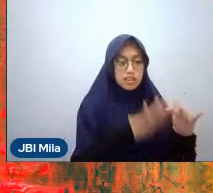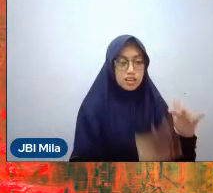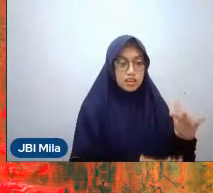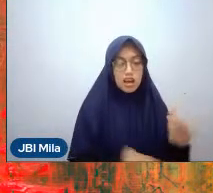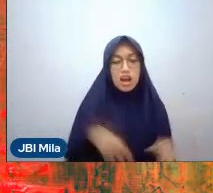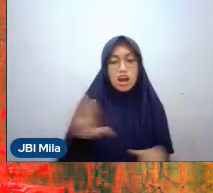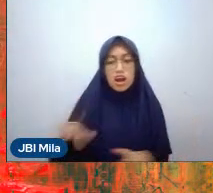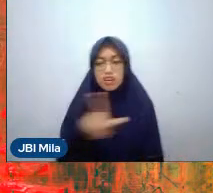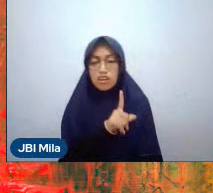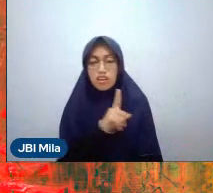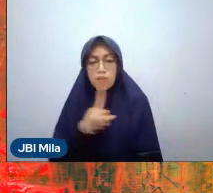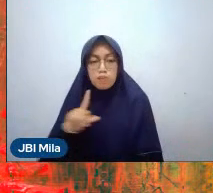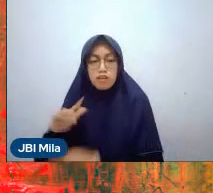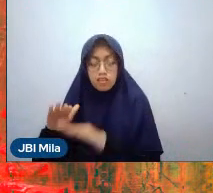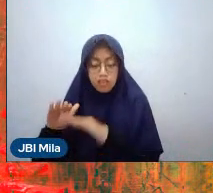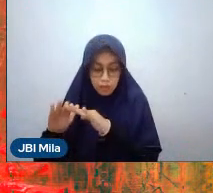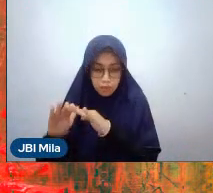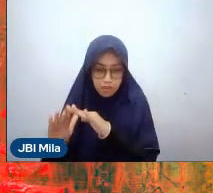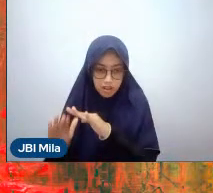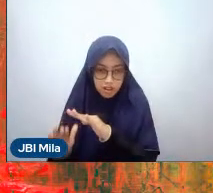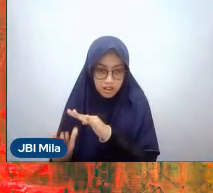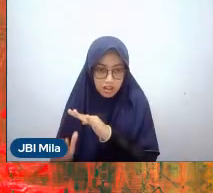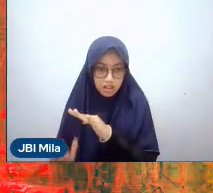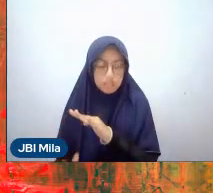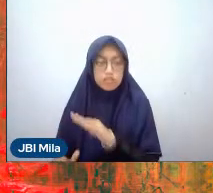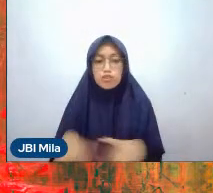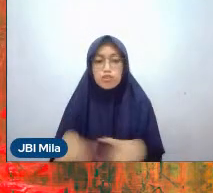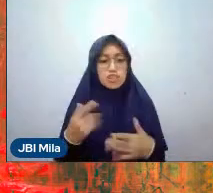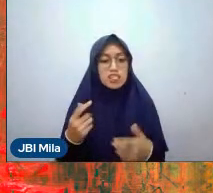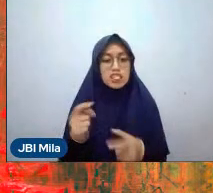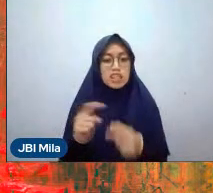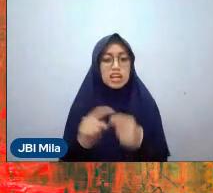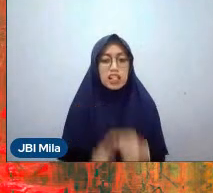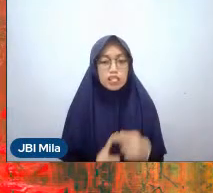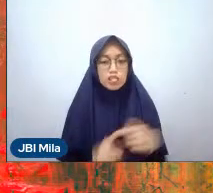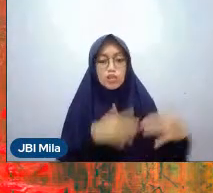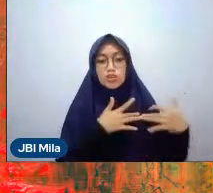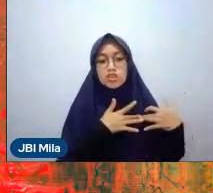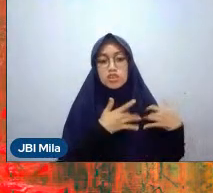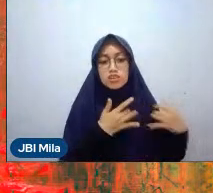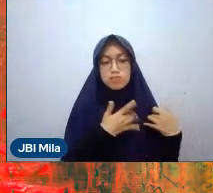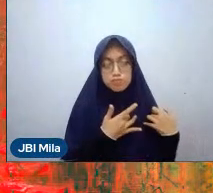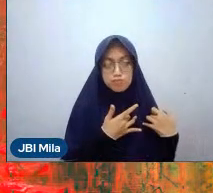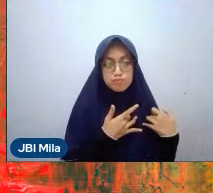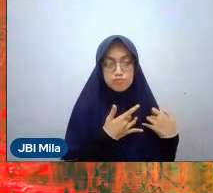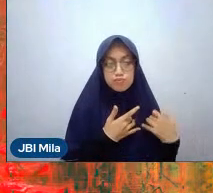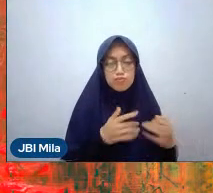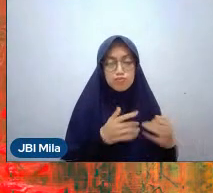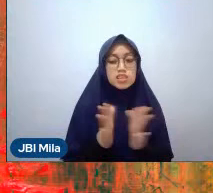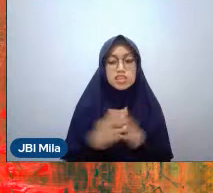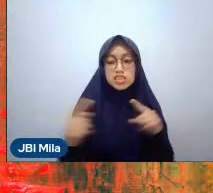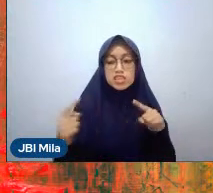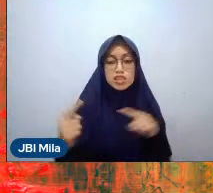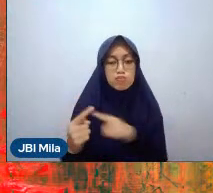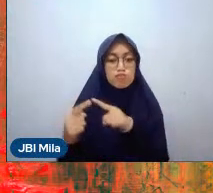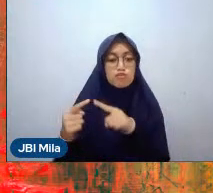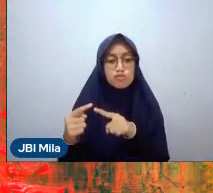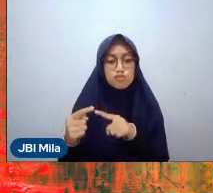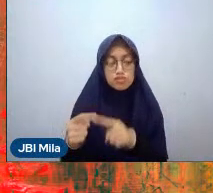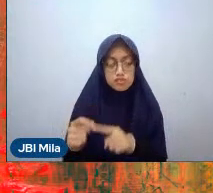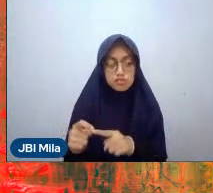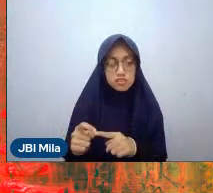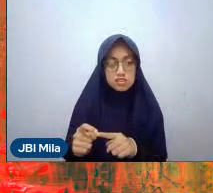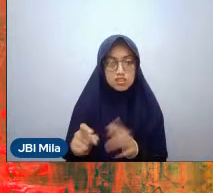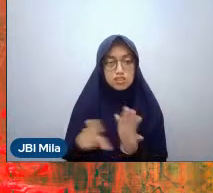dari sensitivitas masing-masing anak dan tergantung pada intensitas stimulus yang memicu. Kalau